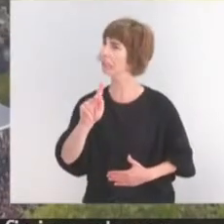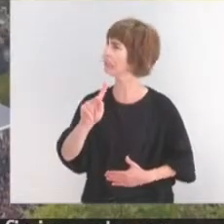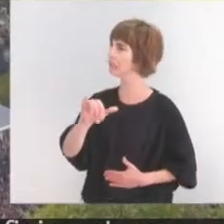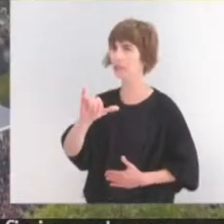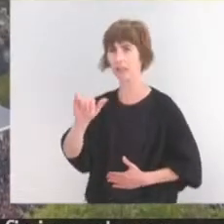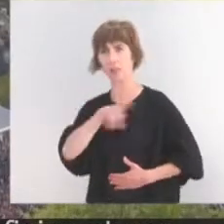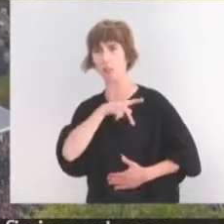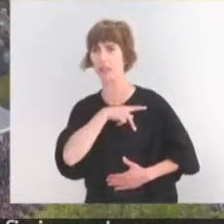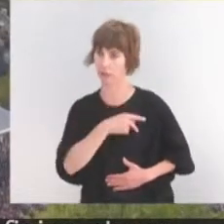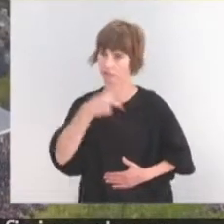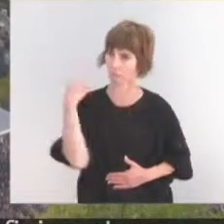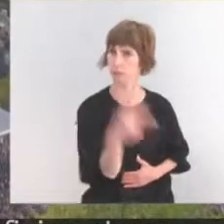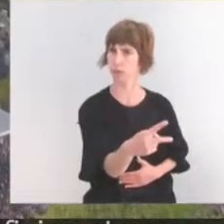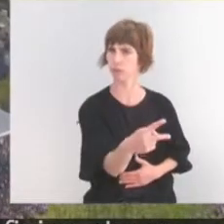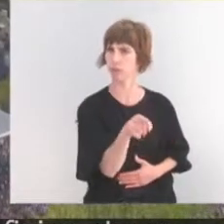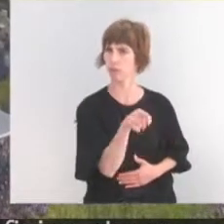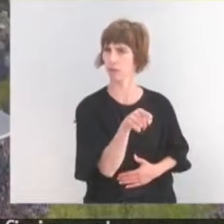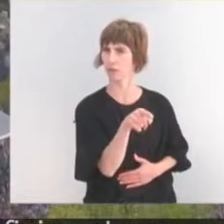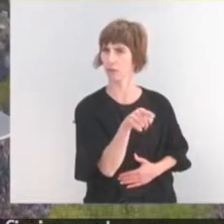Ce